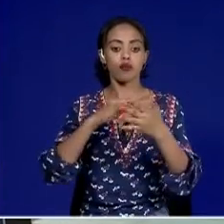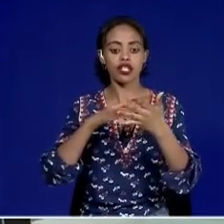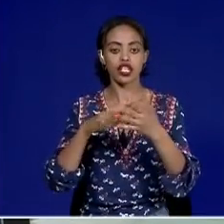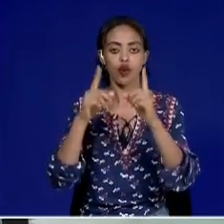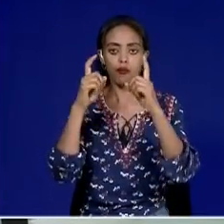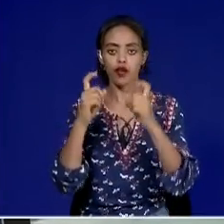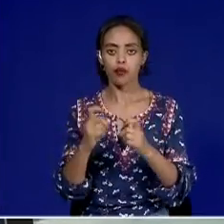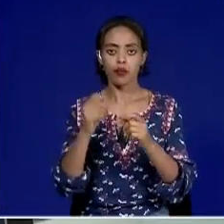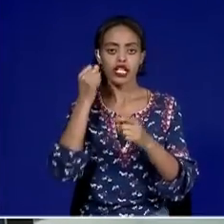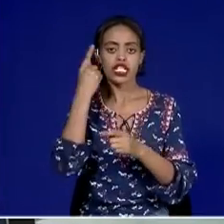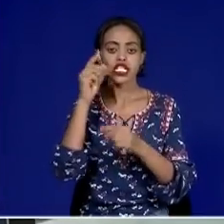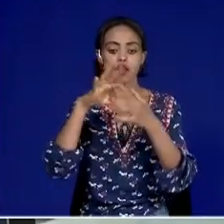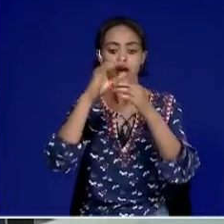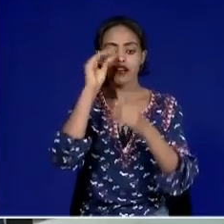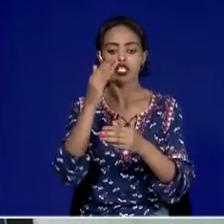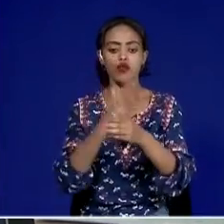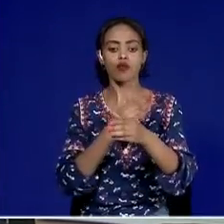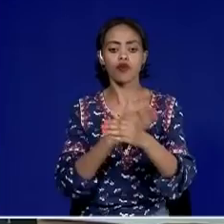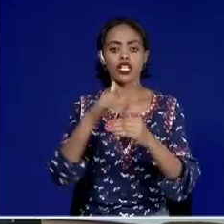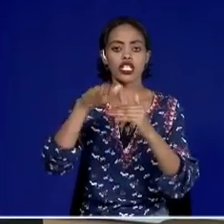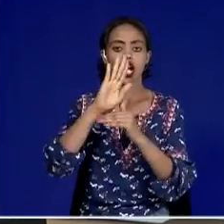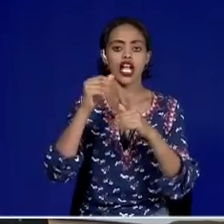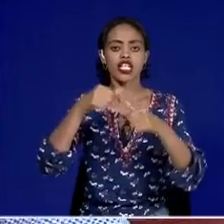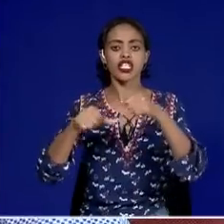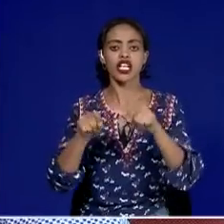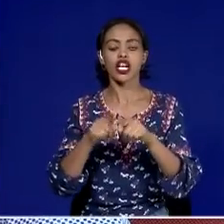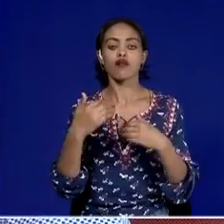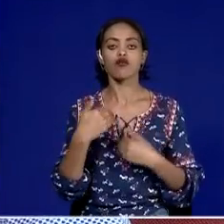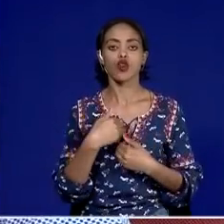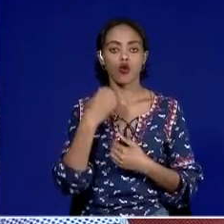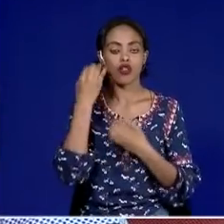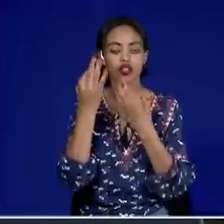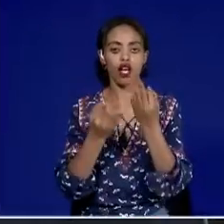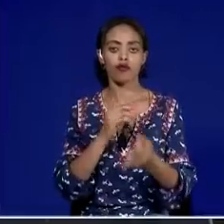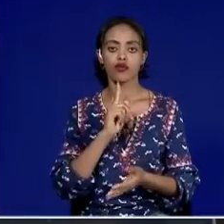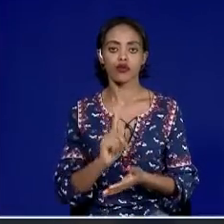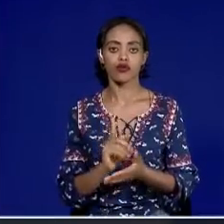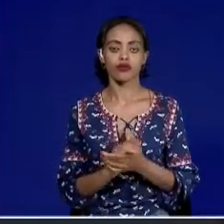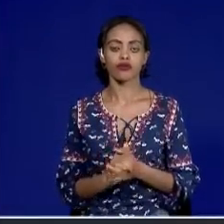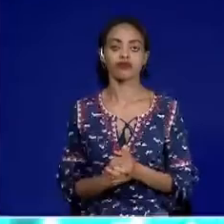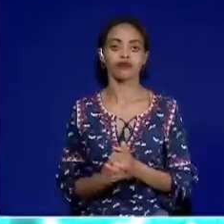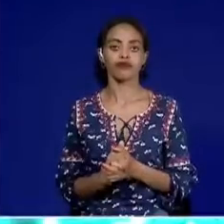ምርምር ግንዛበ ማሕበረሰብ ንምምሕያሽ ዝለዓለ ግደ ከም ዘለዎ ድማ ተሓቢሩ እዩ።